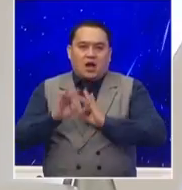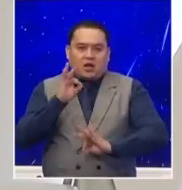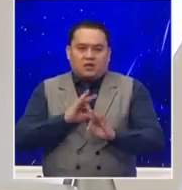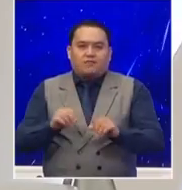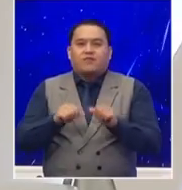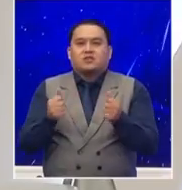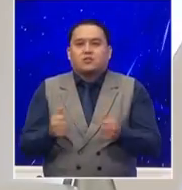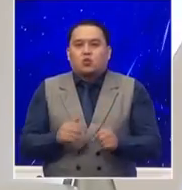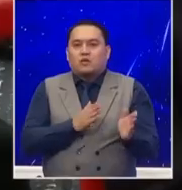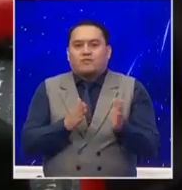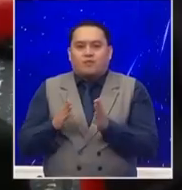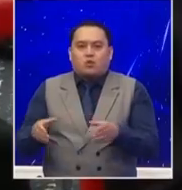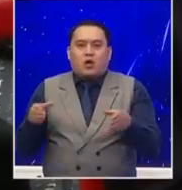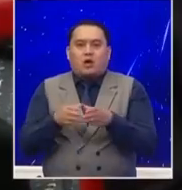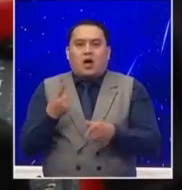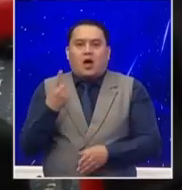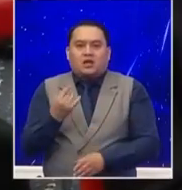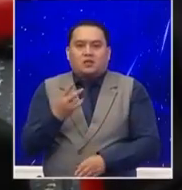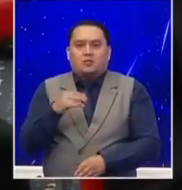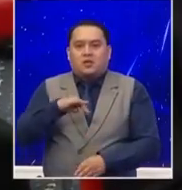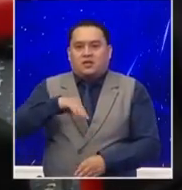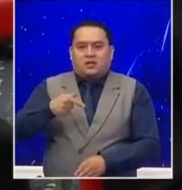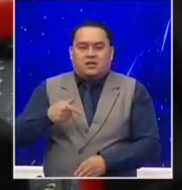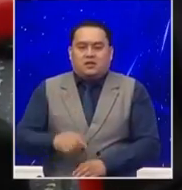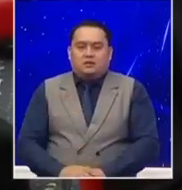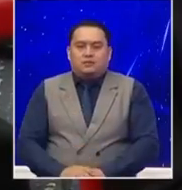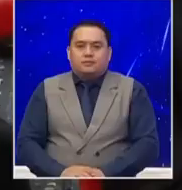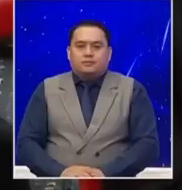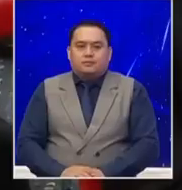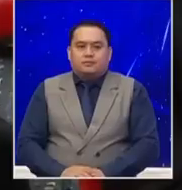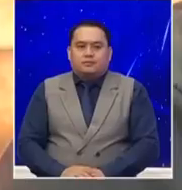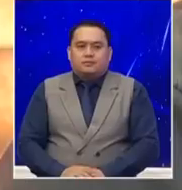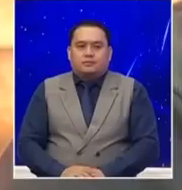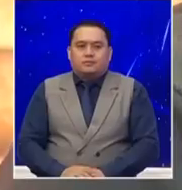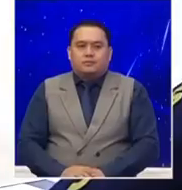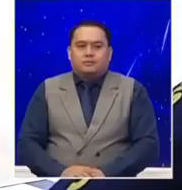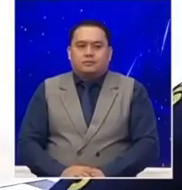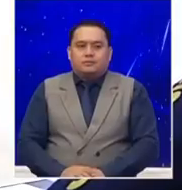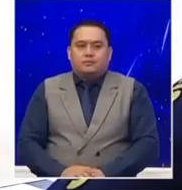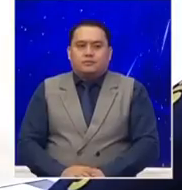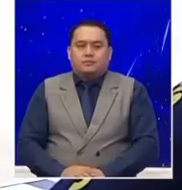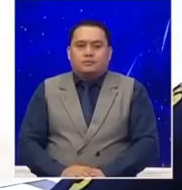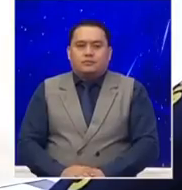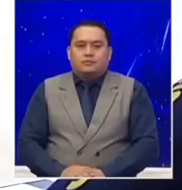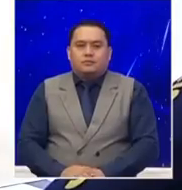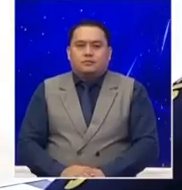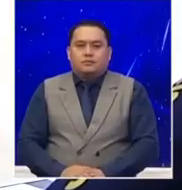средств. Сформирован стабилизационный фонд области на 1,3 миллиарда тенге. Ну, на